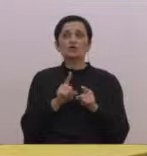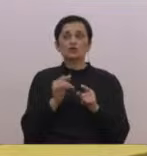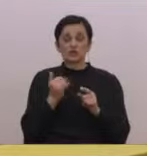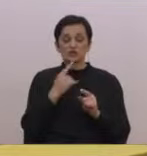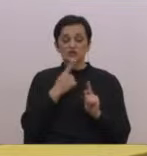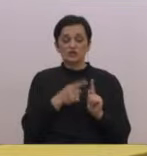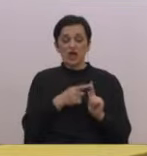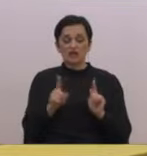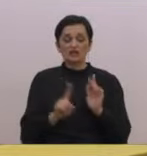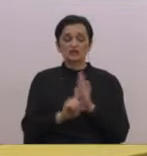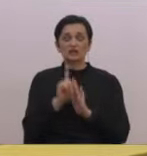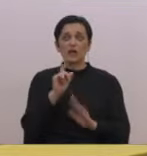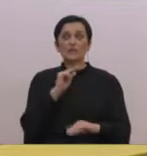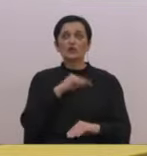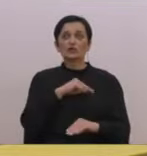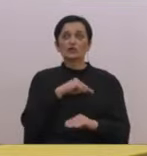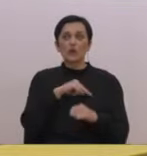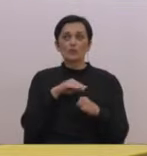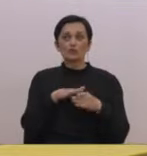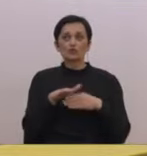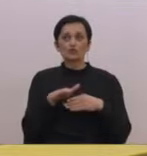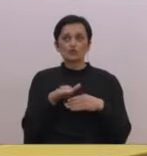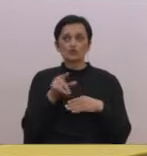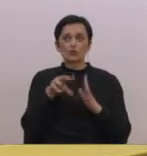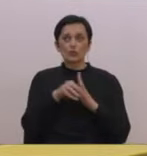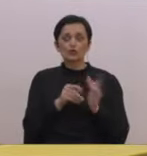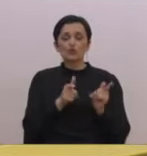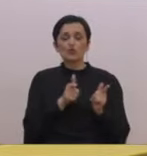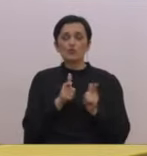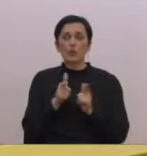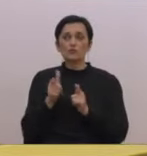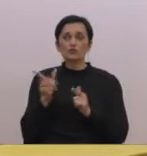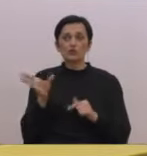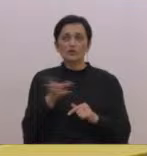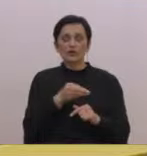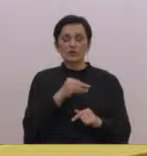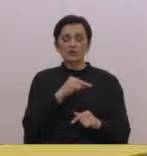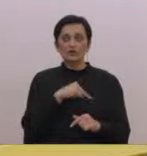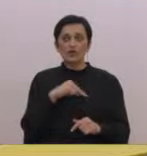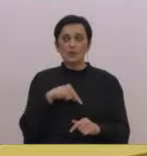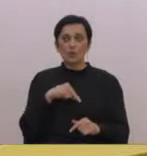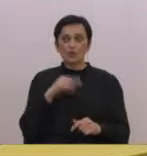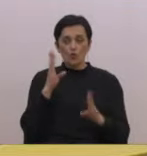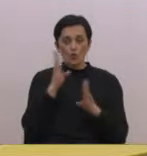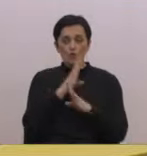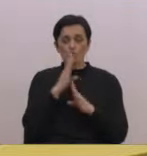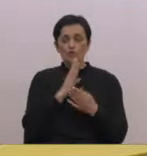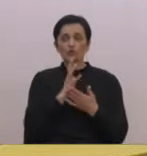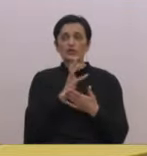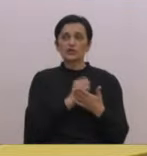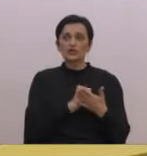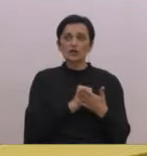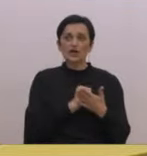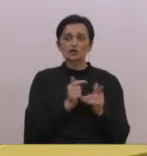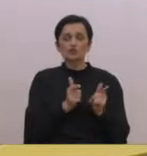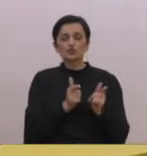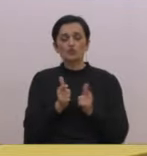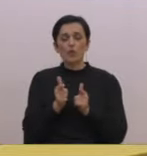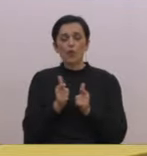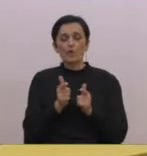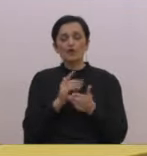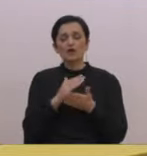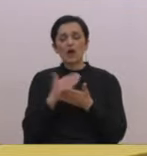წელს დაიწყება ეს სამუშაოები სრულად, მათ შორის მოსამზადებელი ყველა სამუშაო ბუნებრივი რესურსების მობილიზების